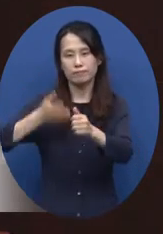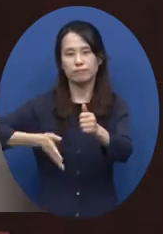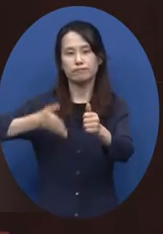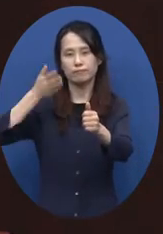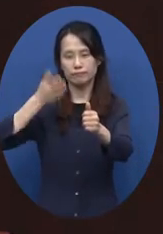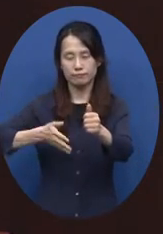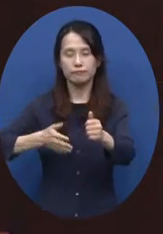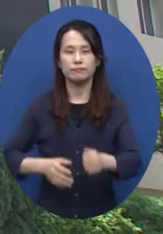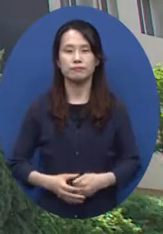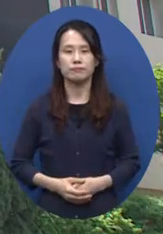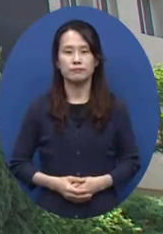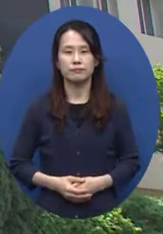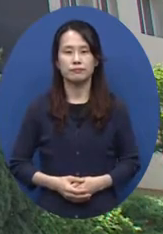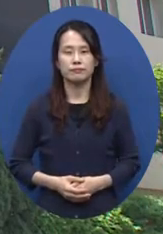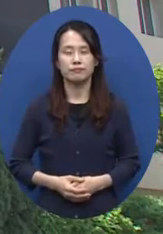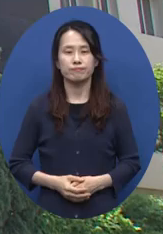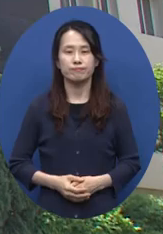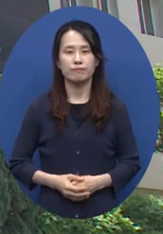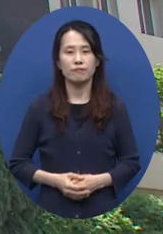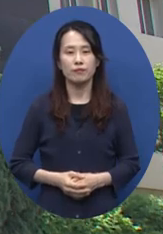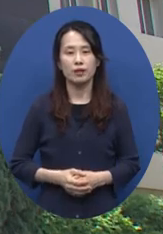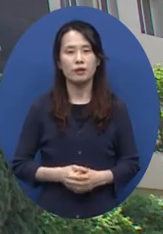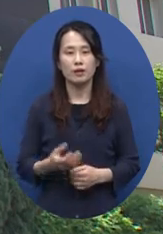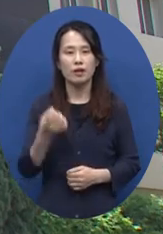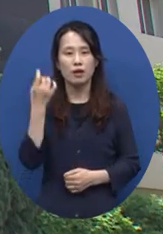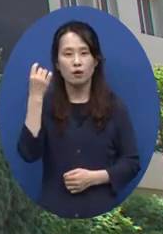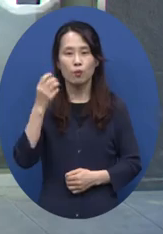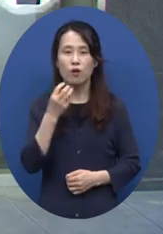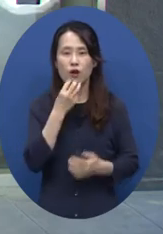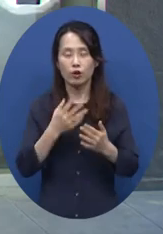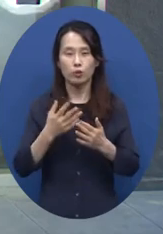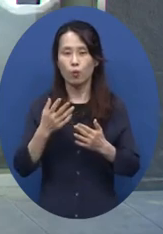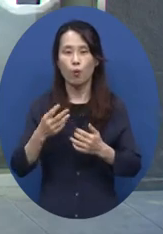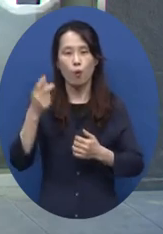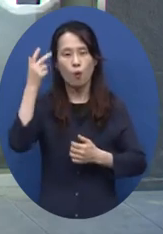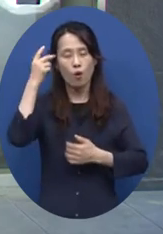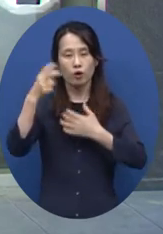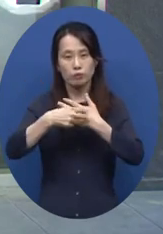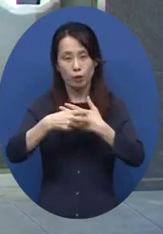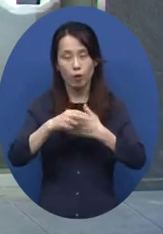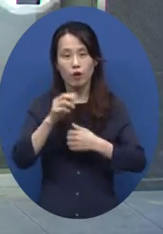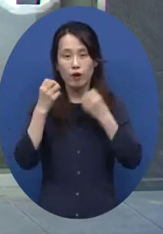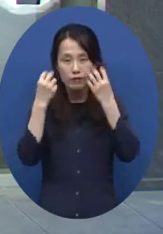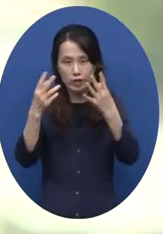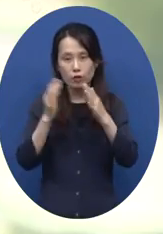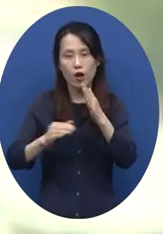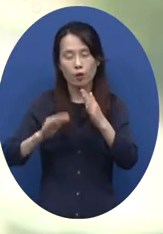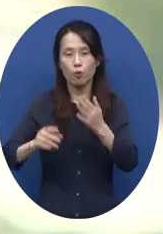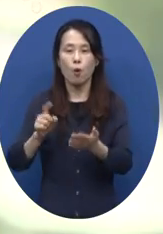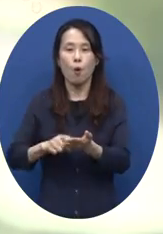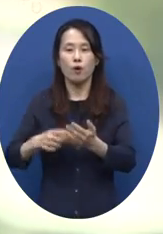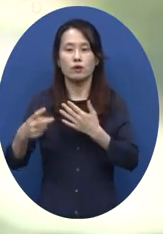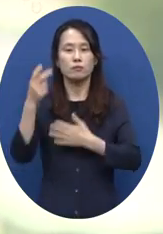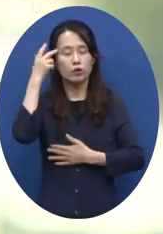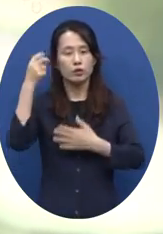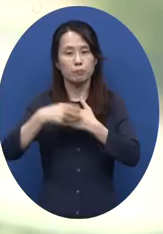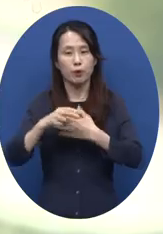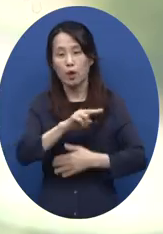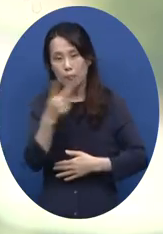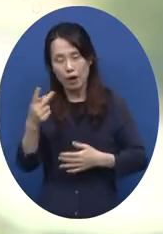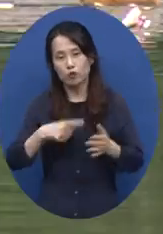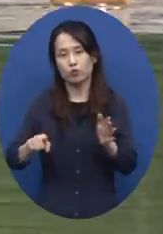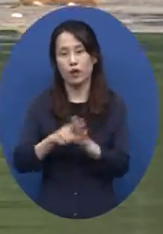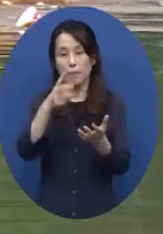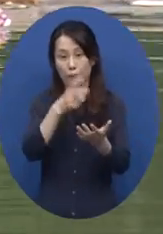부탁드립니다 이밖에 기존의 경기도립 정신병원을 새로운 공공 응급 정신병원으로 재탄생 시키기 위한 관련 조례